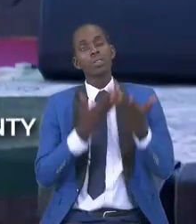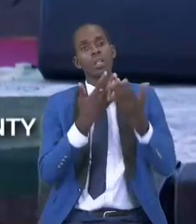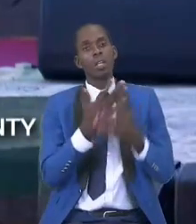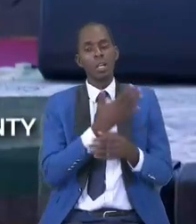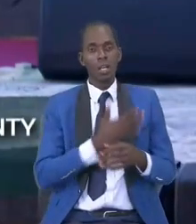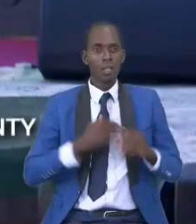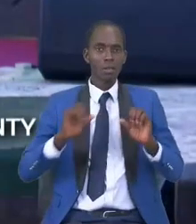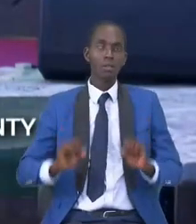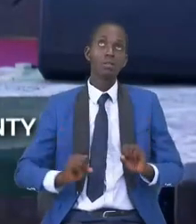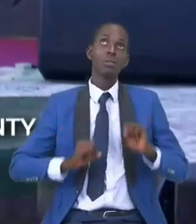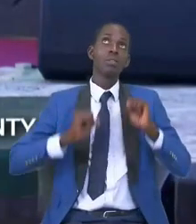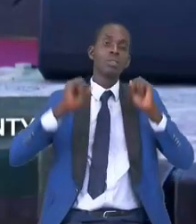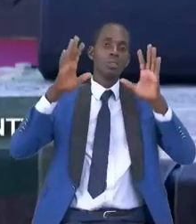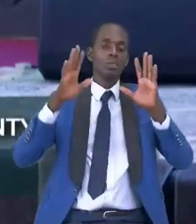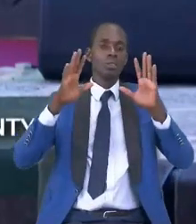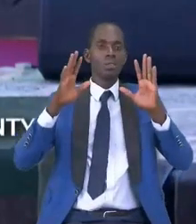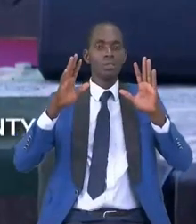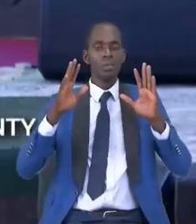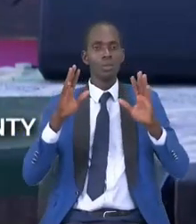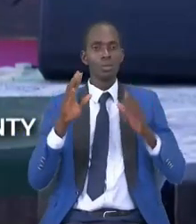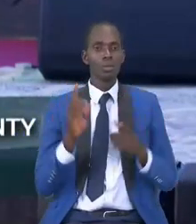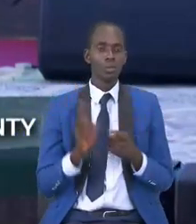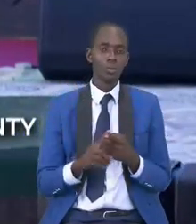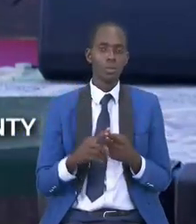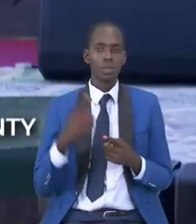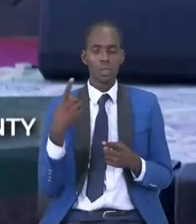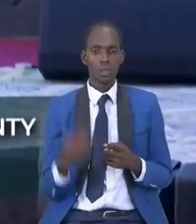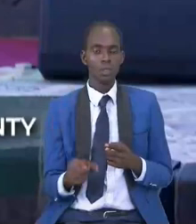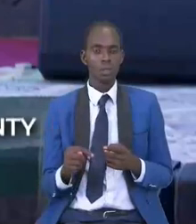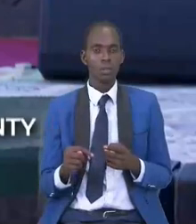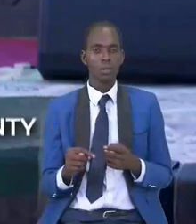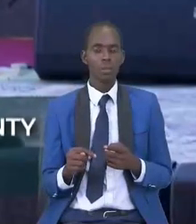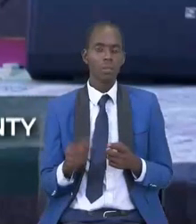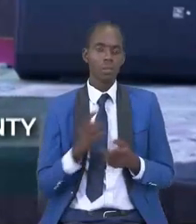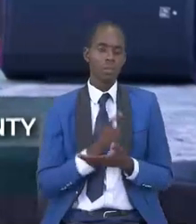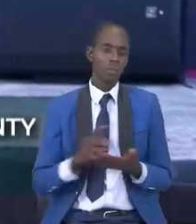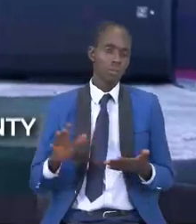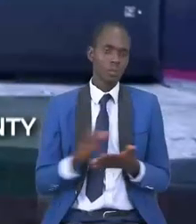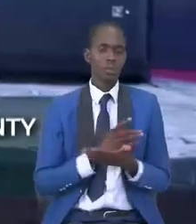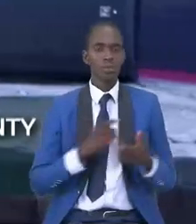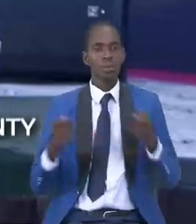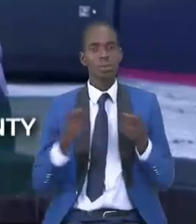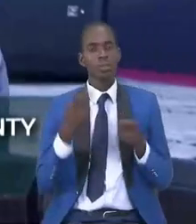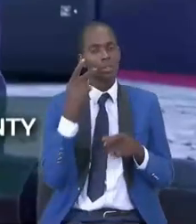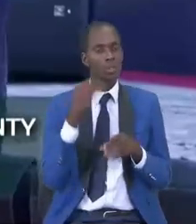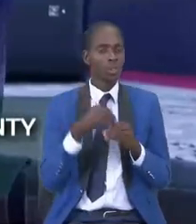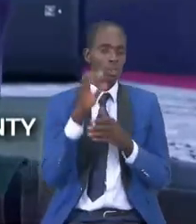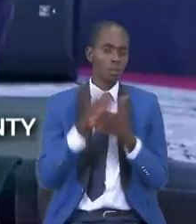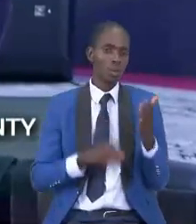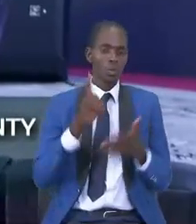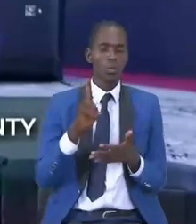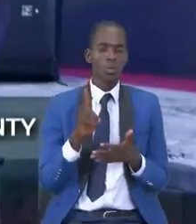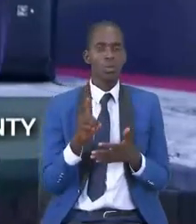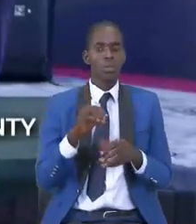et soumission à la souveraineté divine. Chapitre 1 de Jonas,